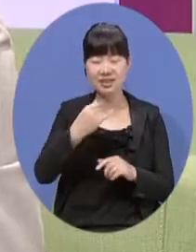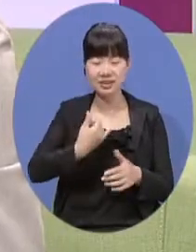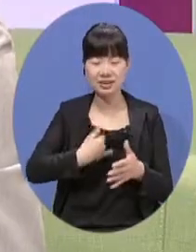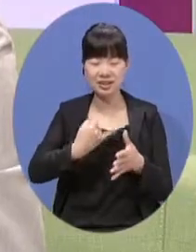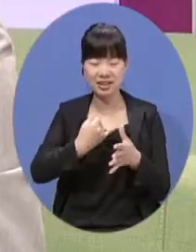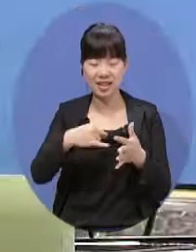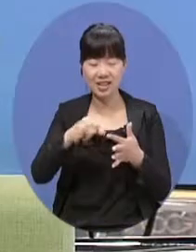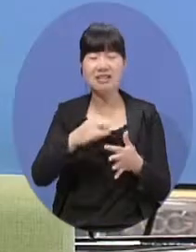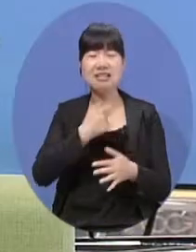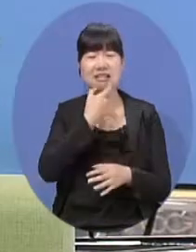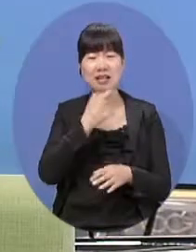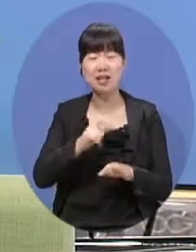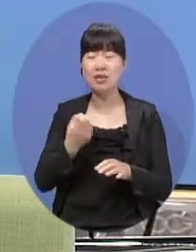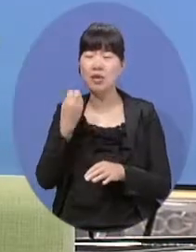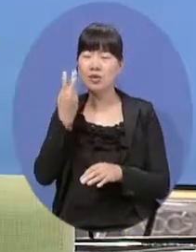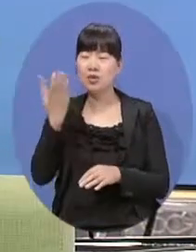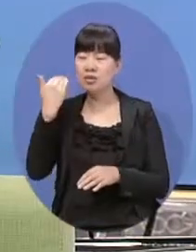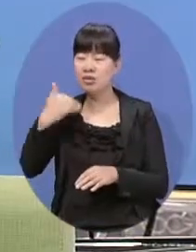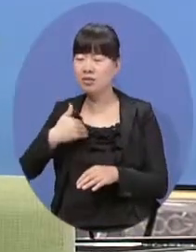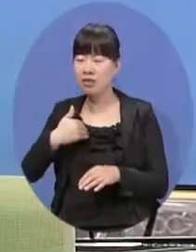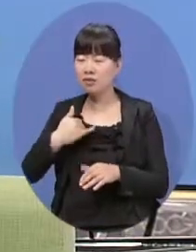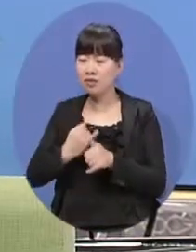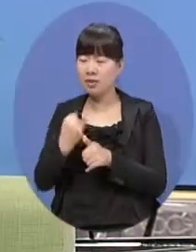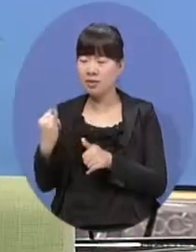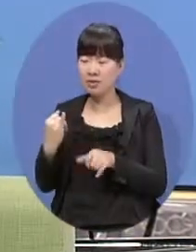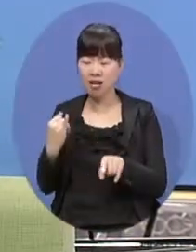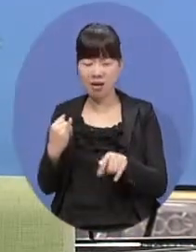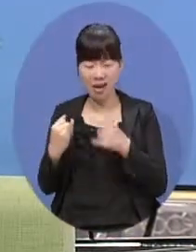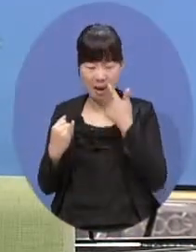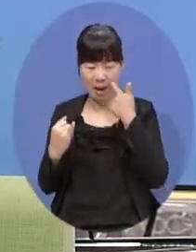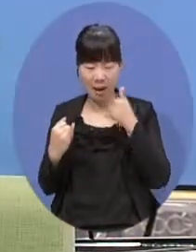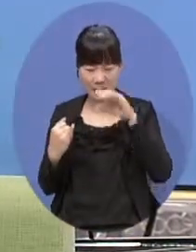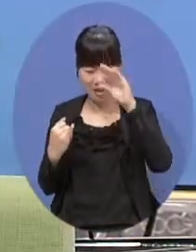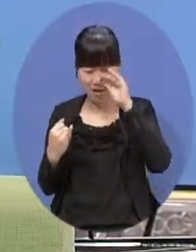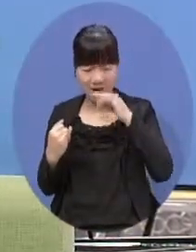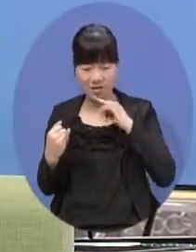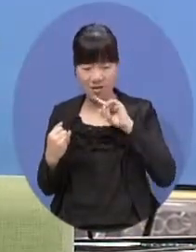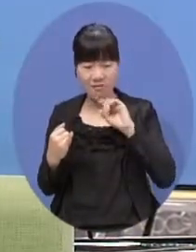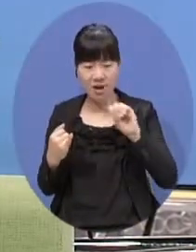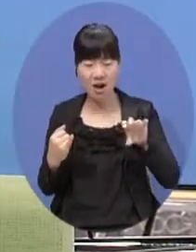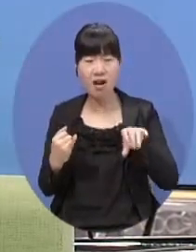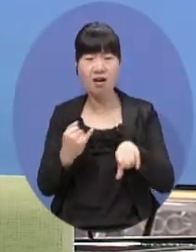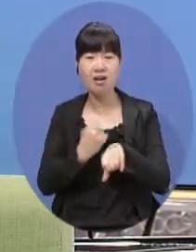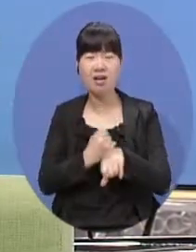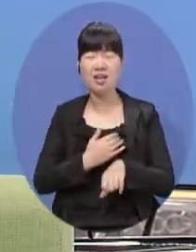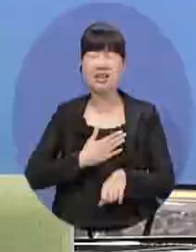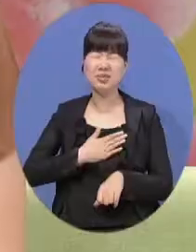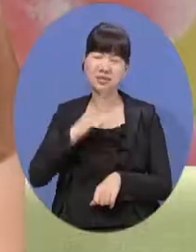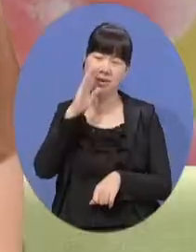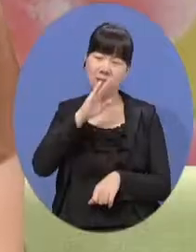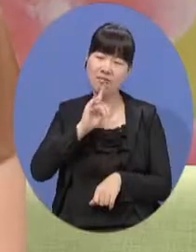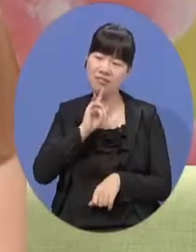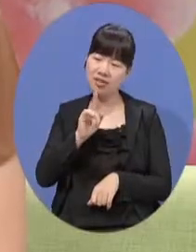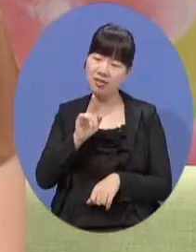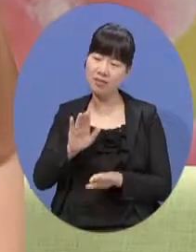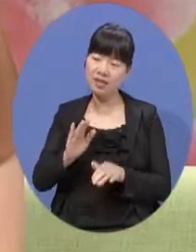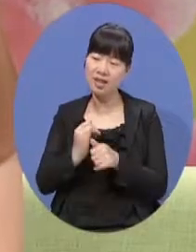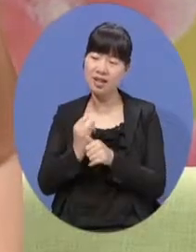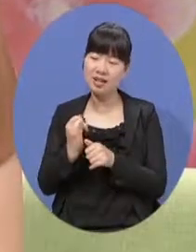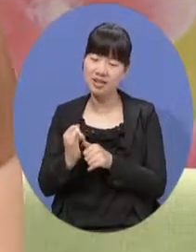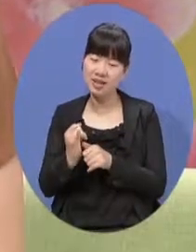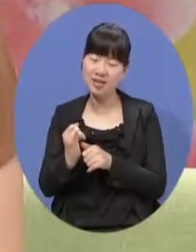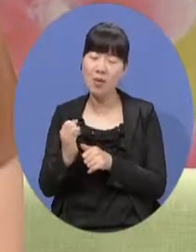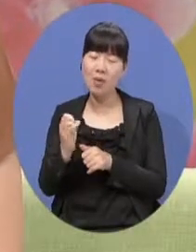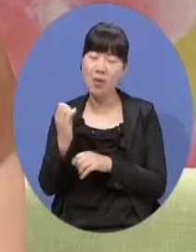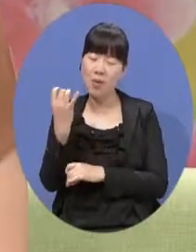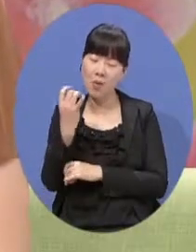예. 아유 지 아빠 닮아가 그러는데 기분 나쁘셨어요? 울라고 그랬어요. 아니 아내분도 의도가 있게